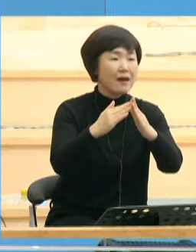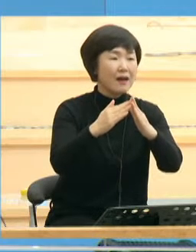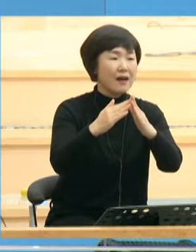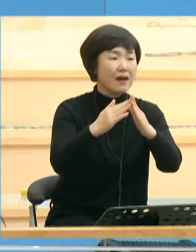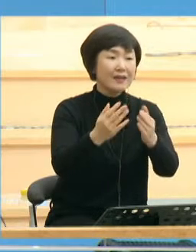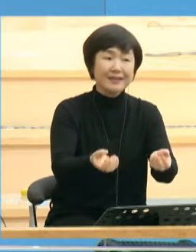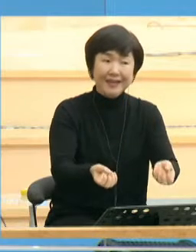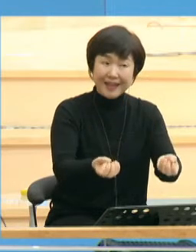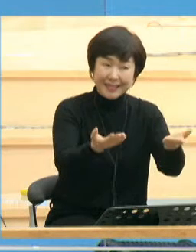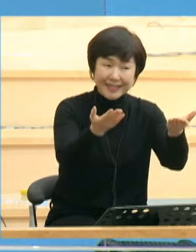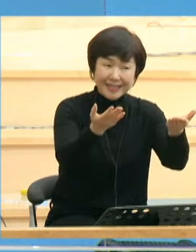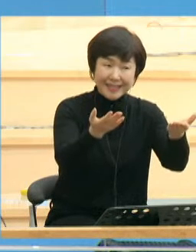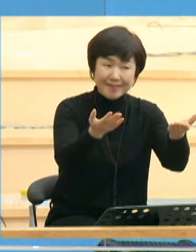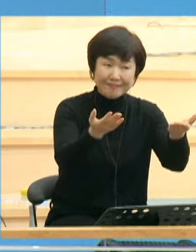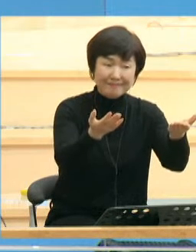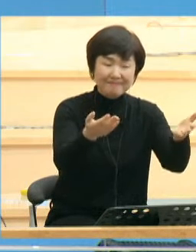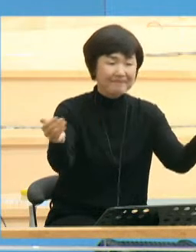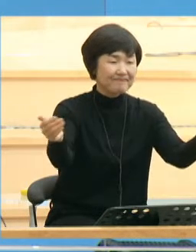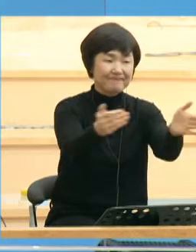잔치는 끝났다